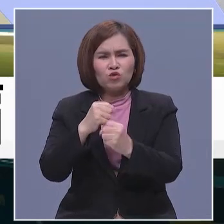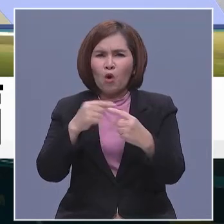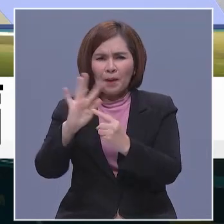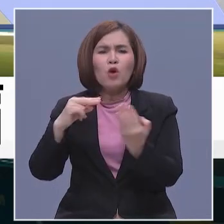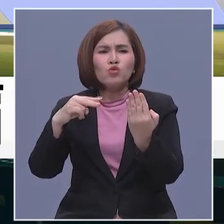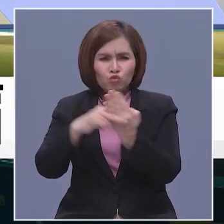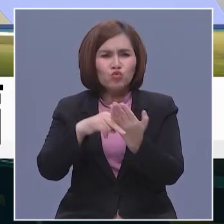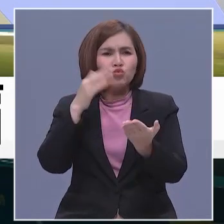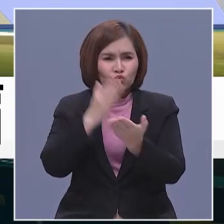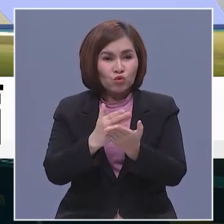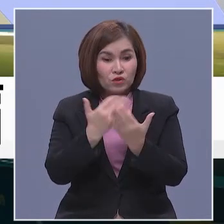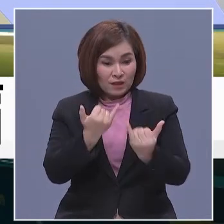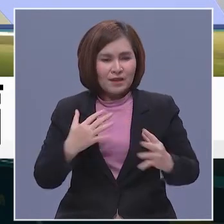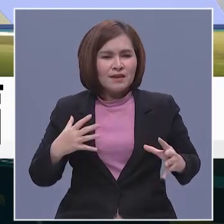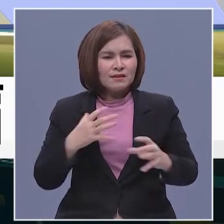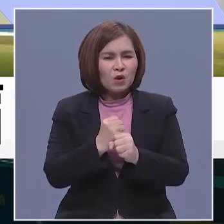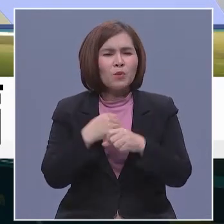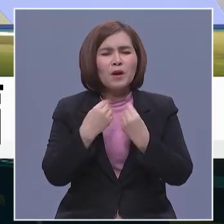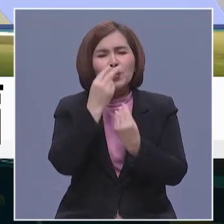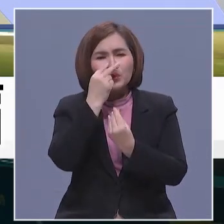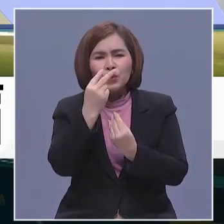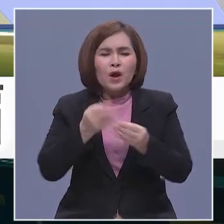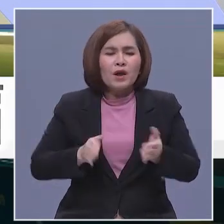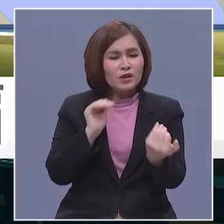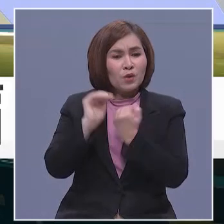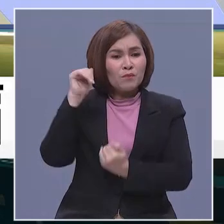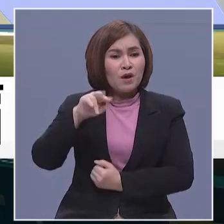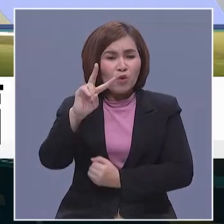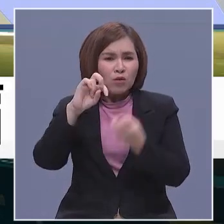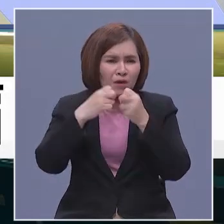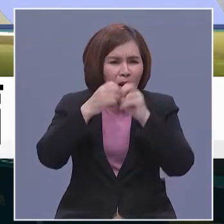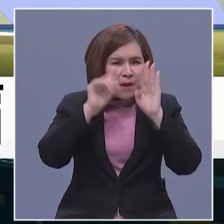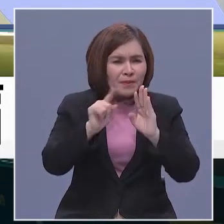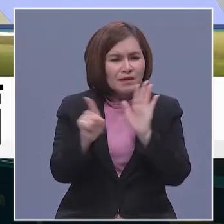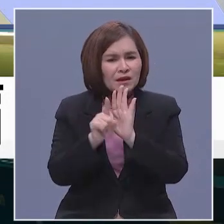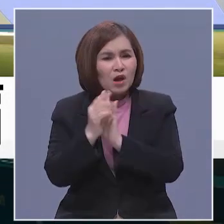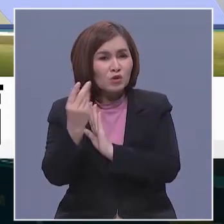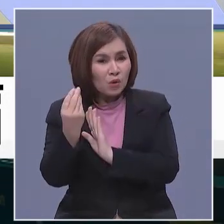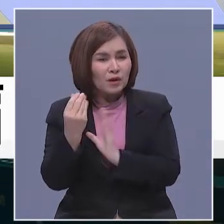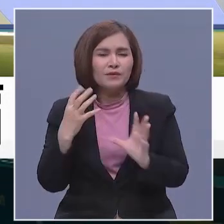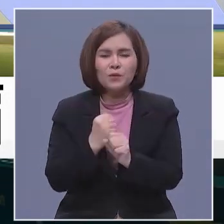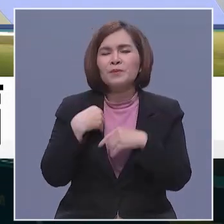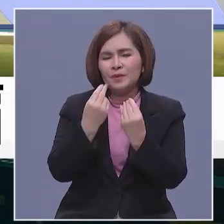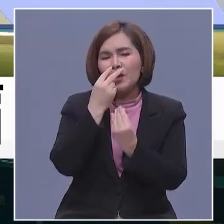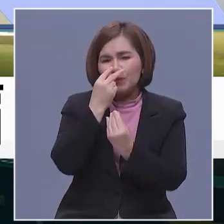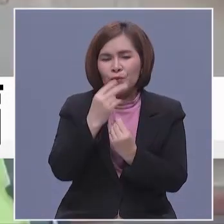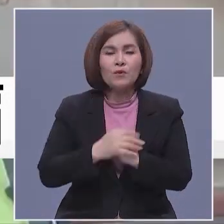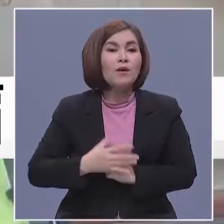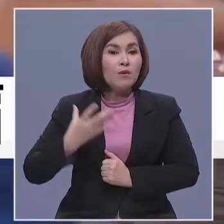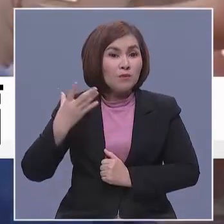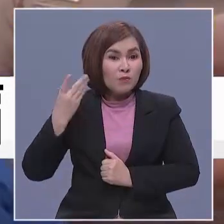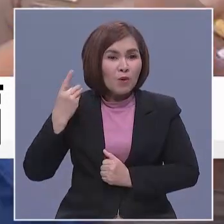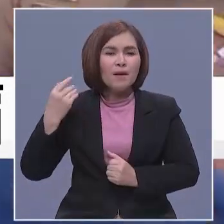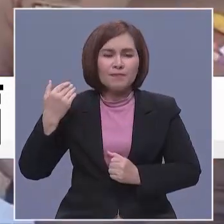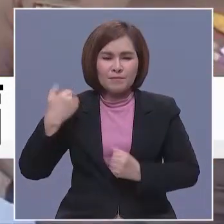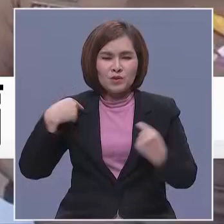คะว่าปีเดียวปีนี้จะหมดปีแล้วพระราม2เนี่ยมีเหตุการณ์แบบนี้กี่ครั้ง ครับ เจ้าหน้าที่นะคะเข้าตรวจสอบเหตุโครงสร้างเหล็กตอม่